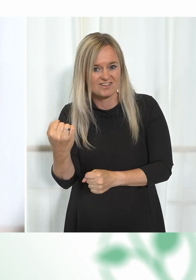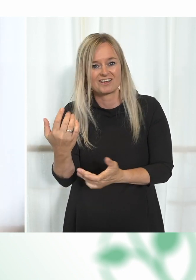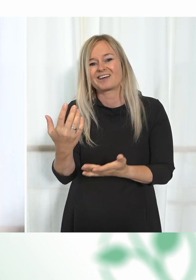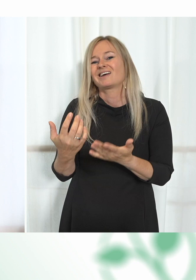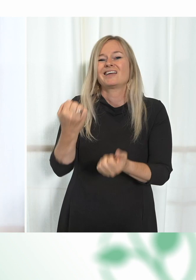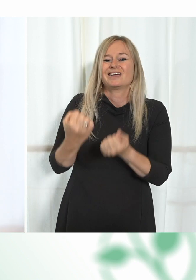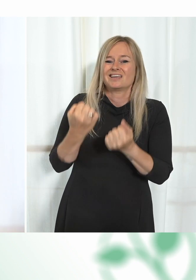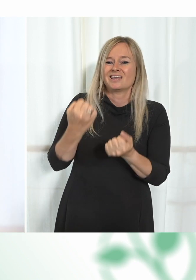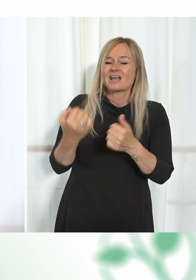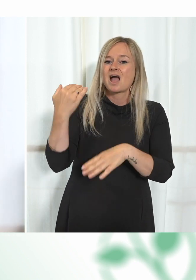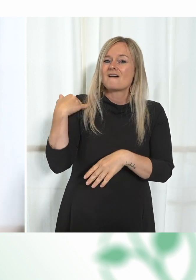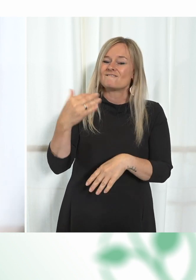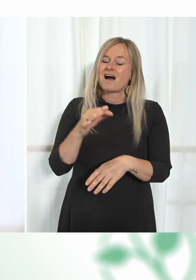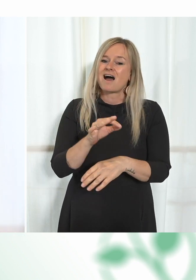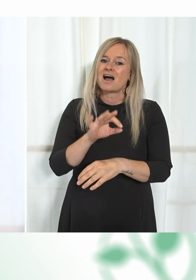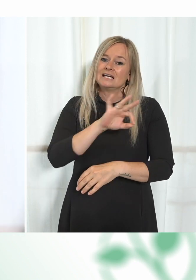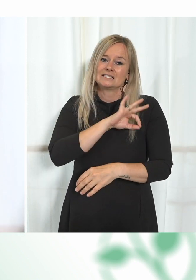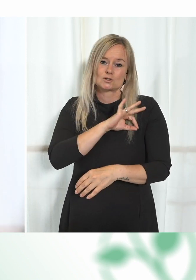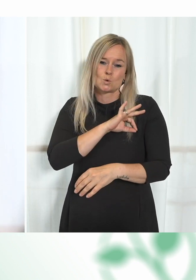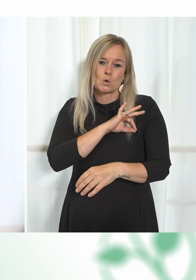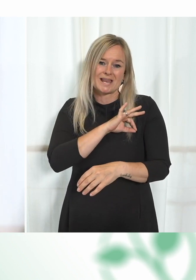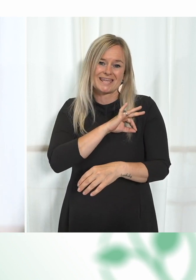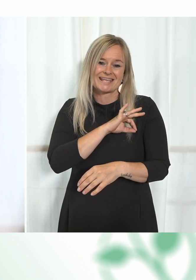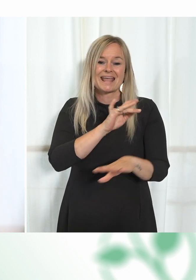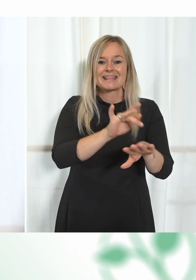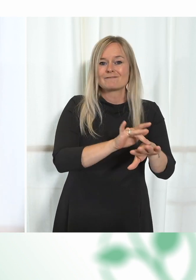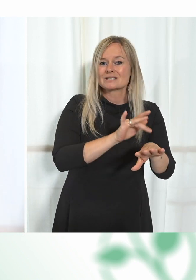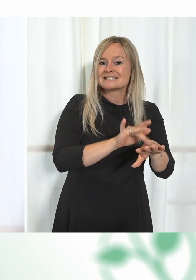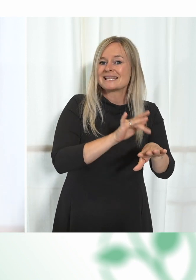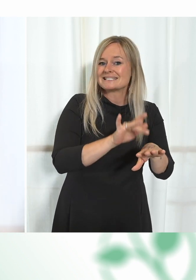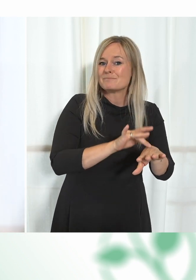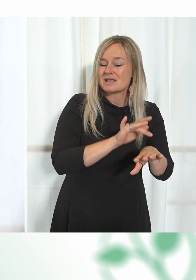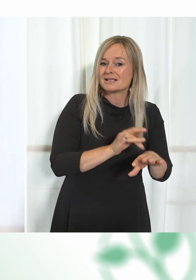man die Kollegen sensibilisiert.